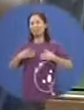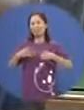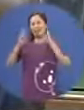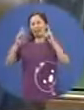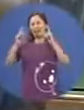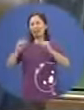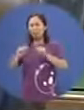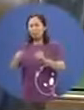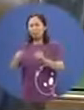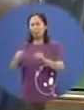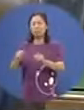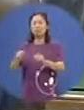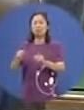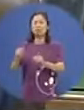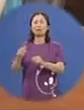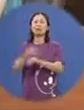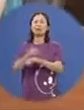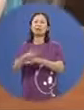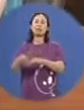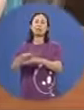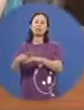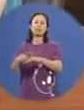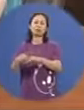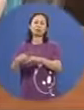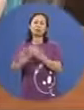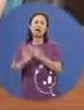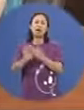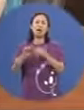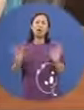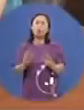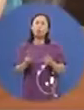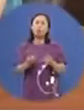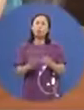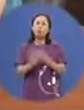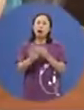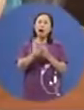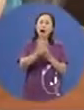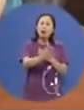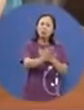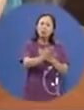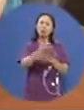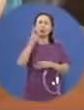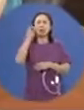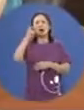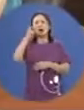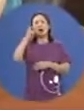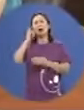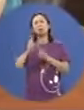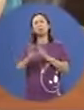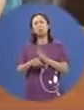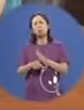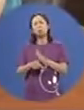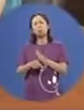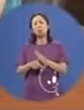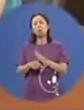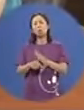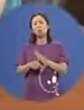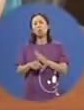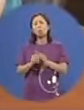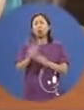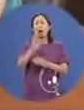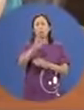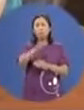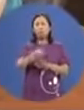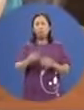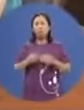そういうことを考えられると思うんですけど、後に子供さんをとこう考えてたら、そのさあ子供さんを作ろうと思った